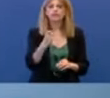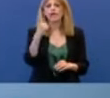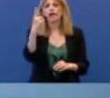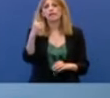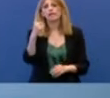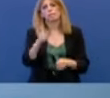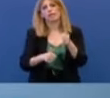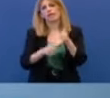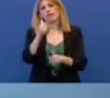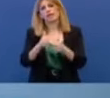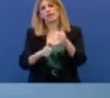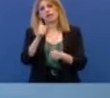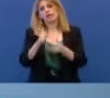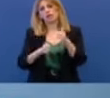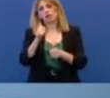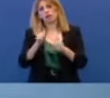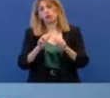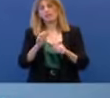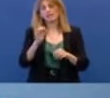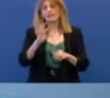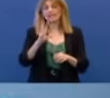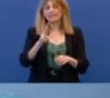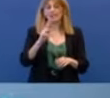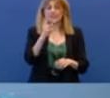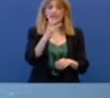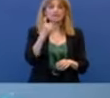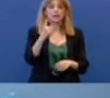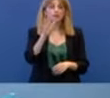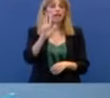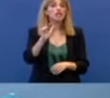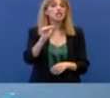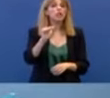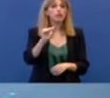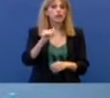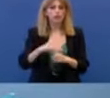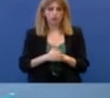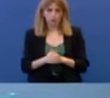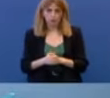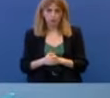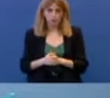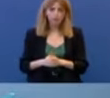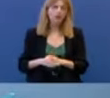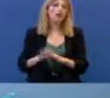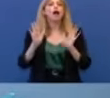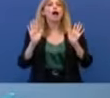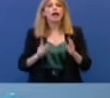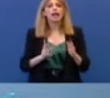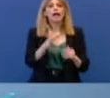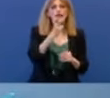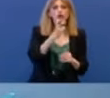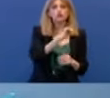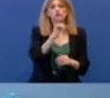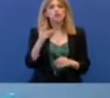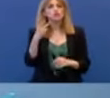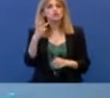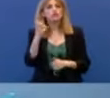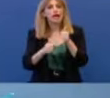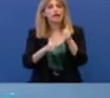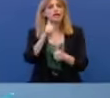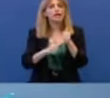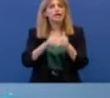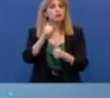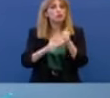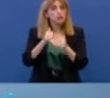λήξη της σχολικής χρονιάς για τα δημοτικά σχολεία, η Επιτροπή των Ειδικών θα αξιολογήσει όλα τα νέα δεδομένα, προκειμένου να